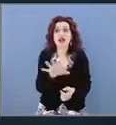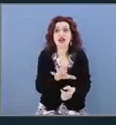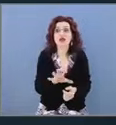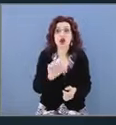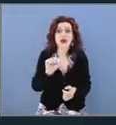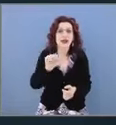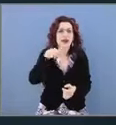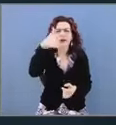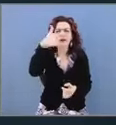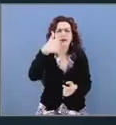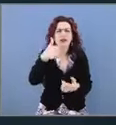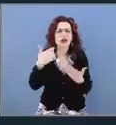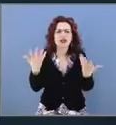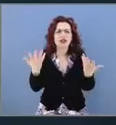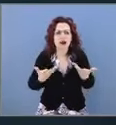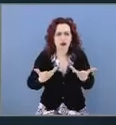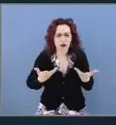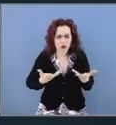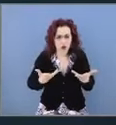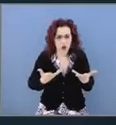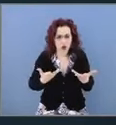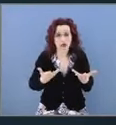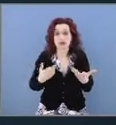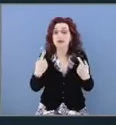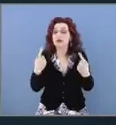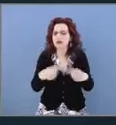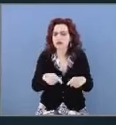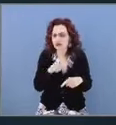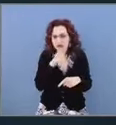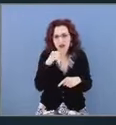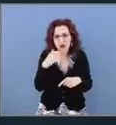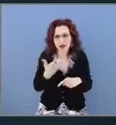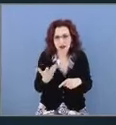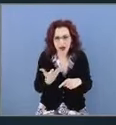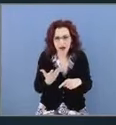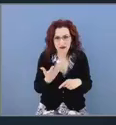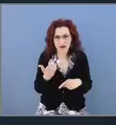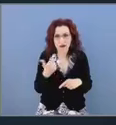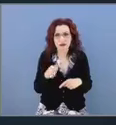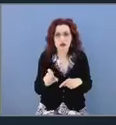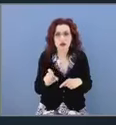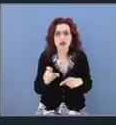costruire, per quanto riguarda la nostra programmazione unitaria,